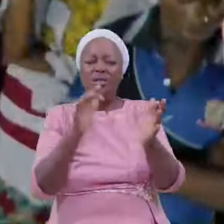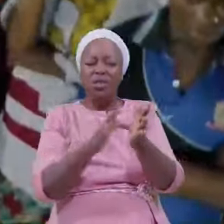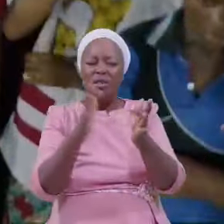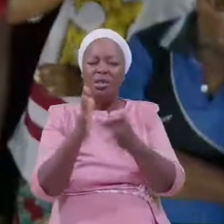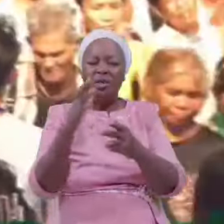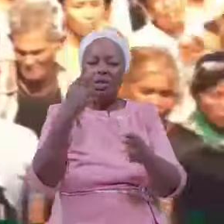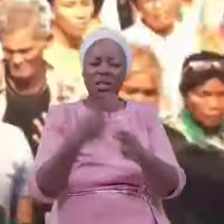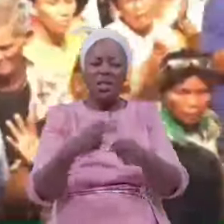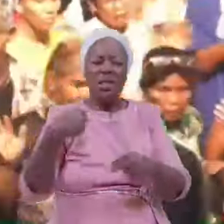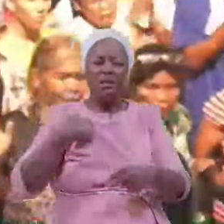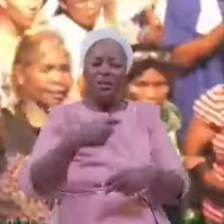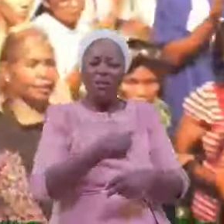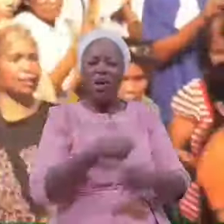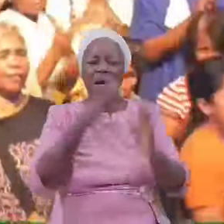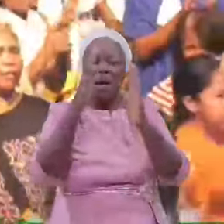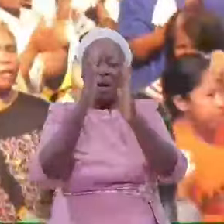ng Panginoong Jesus.